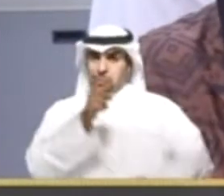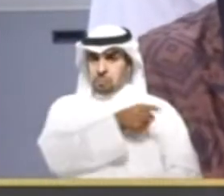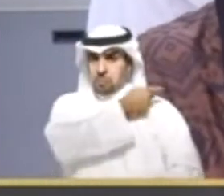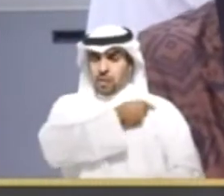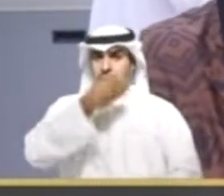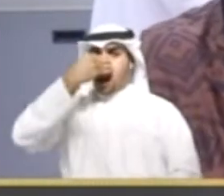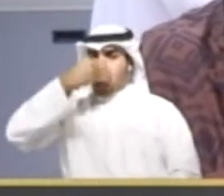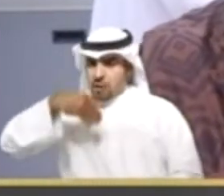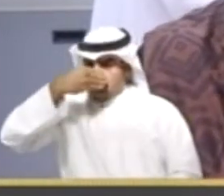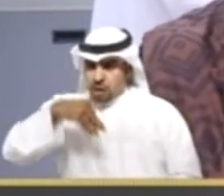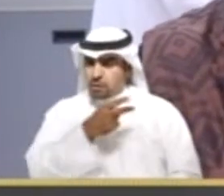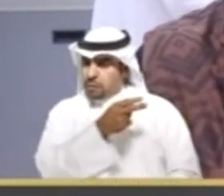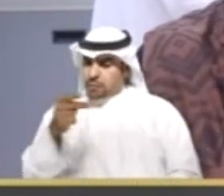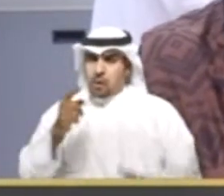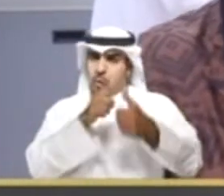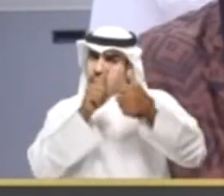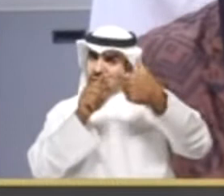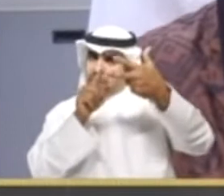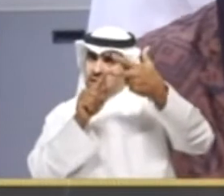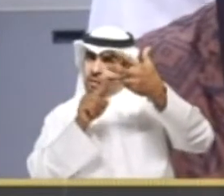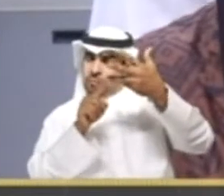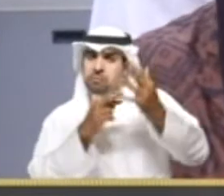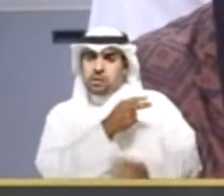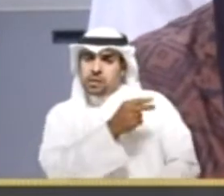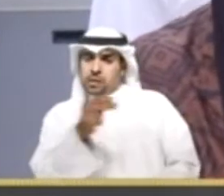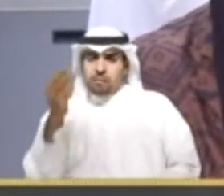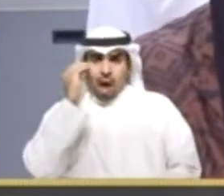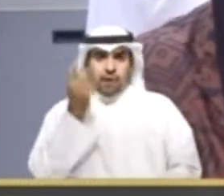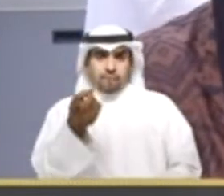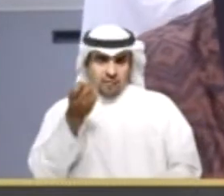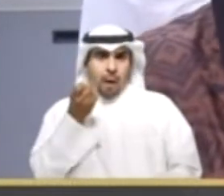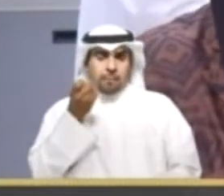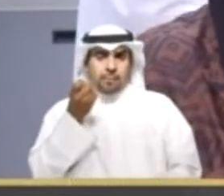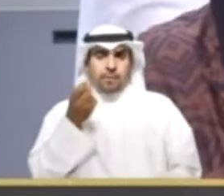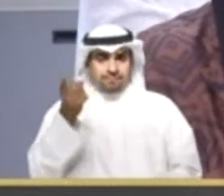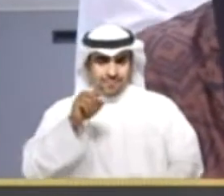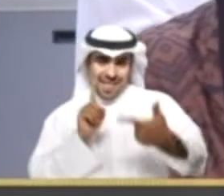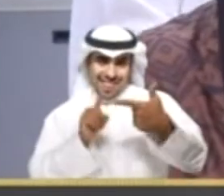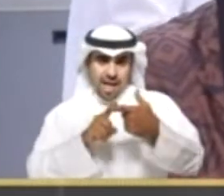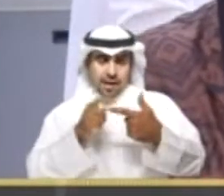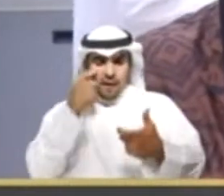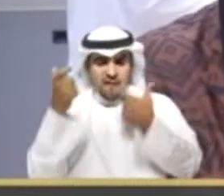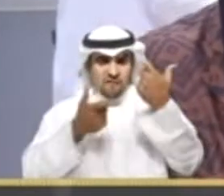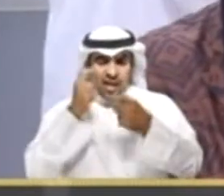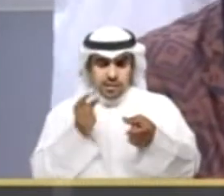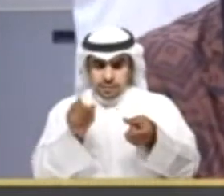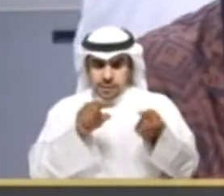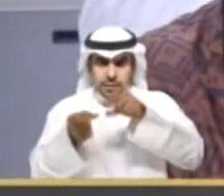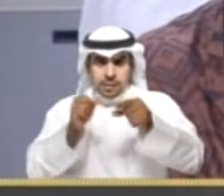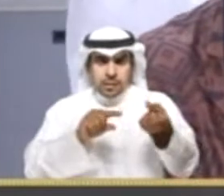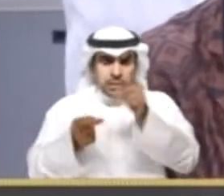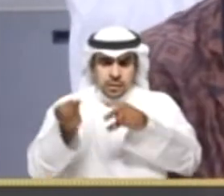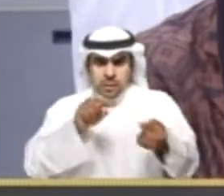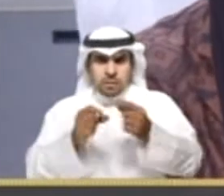H3, H5 أو H7. بعدها نسوي تحليل أكثر دقة لمعرفة مدى مقاومة الفيروس للمضادات